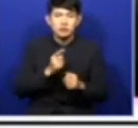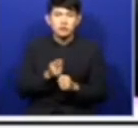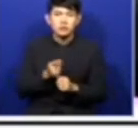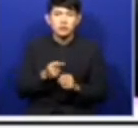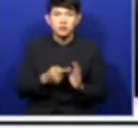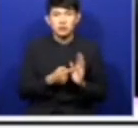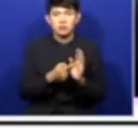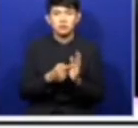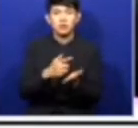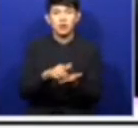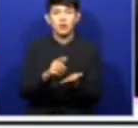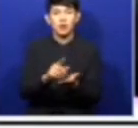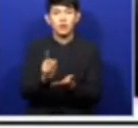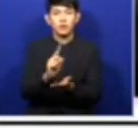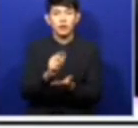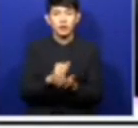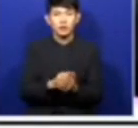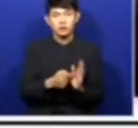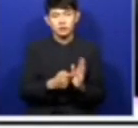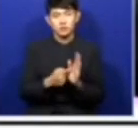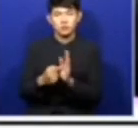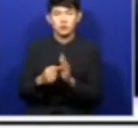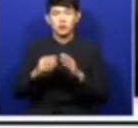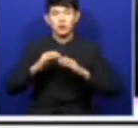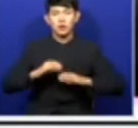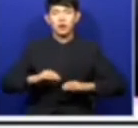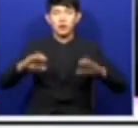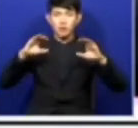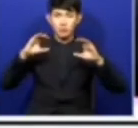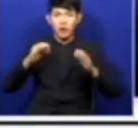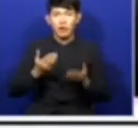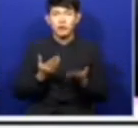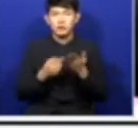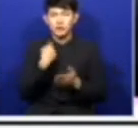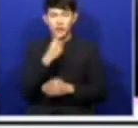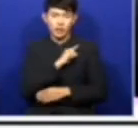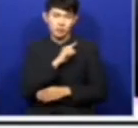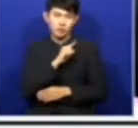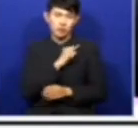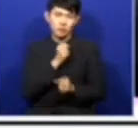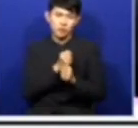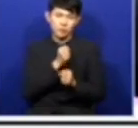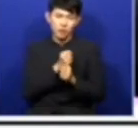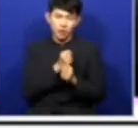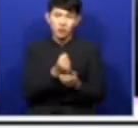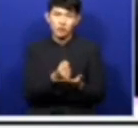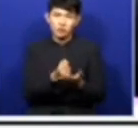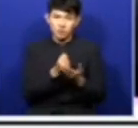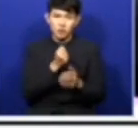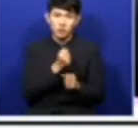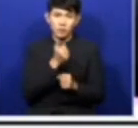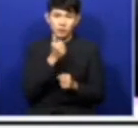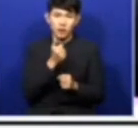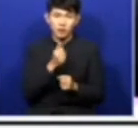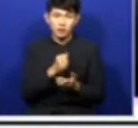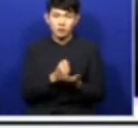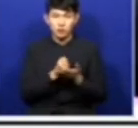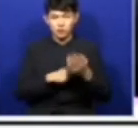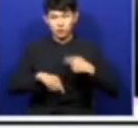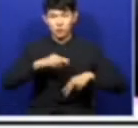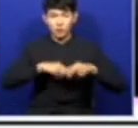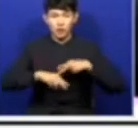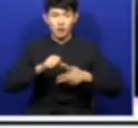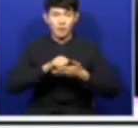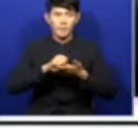นอหน่วยงานหรือว่าสังกัดหรือกระทรวงหรือวงกลมที่เกี่ยวข้องได้ลงไปดูแลและไปปรับป